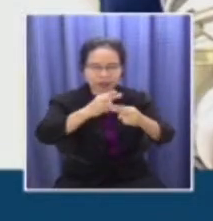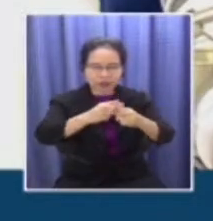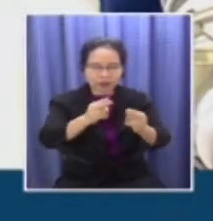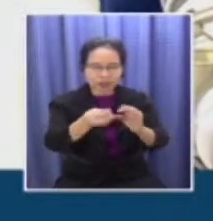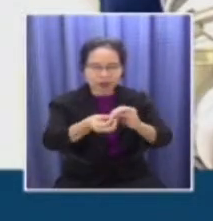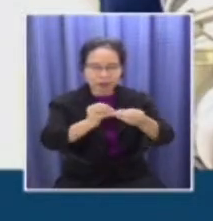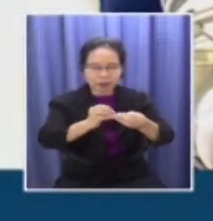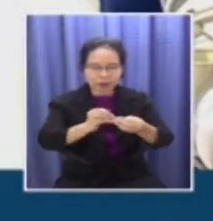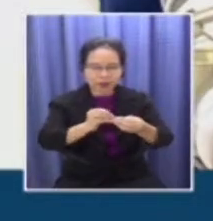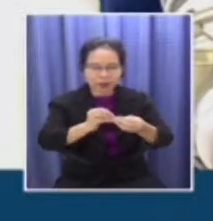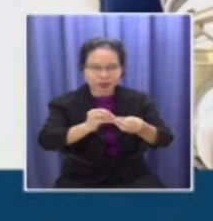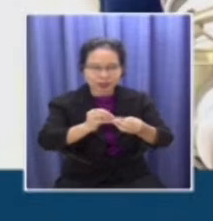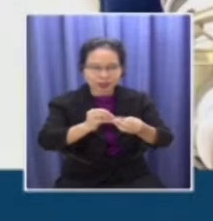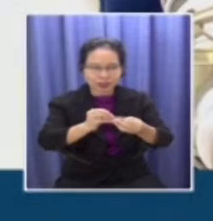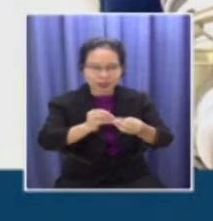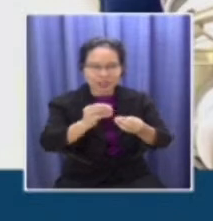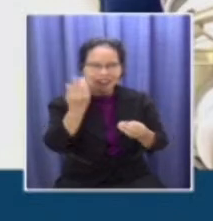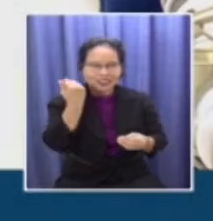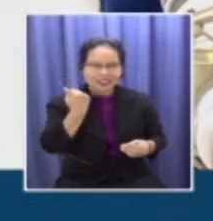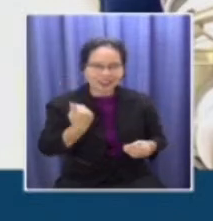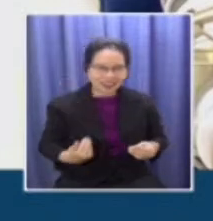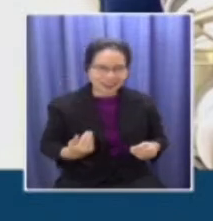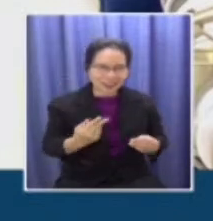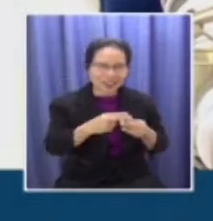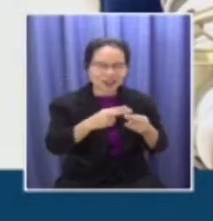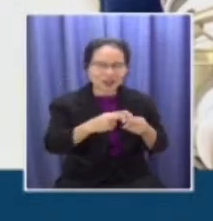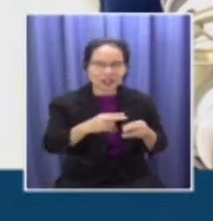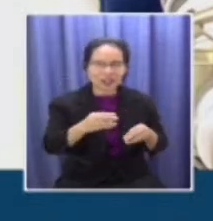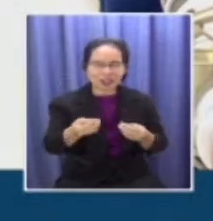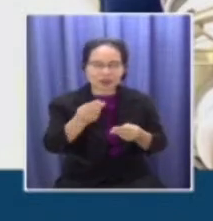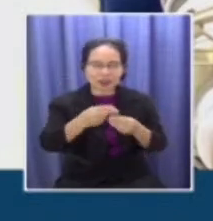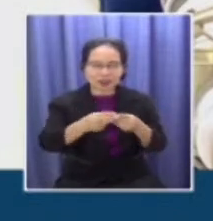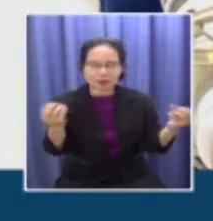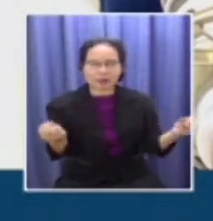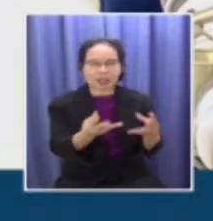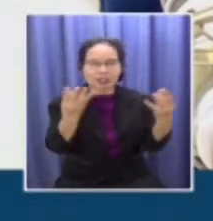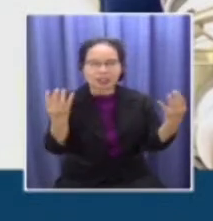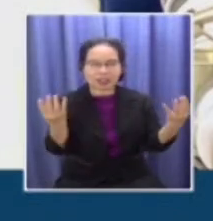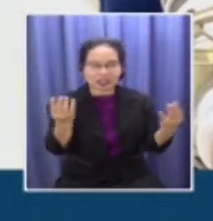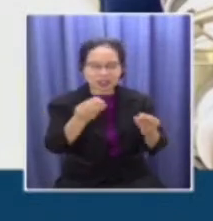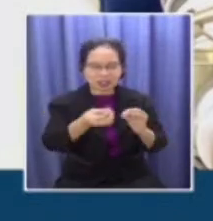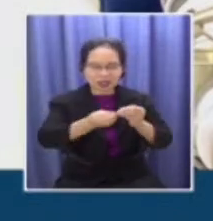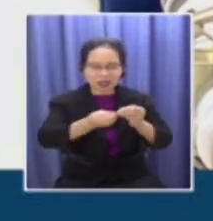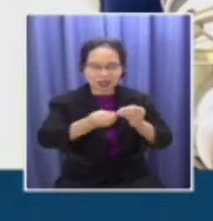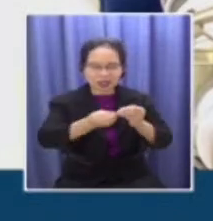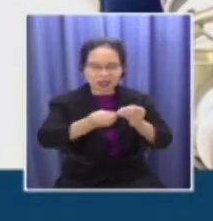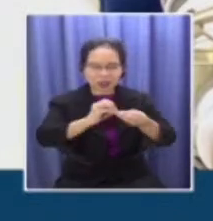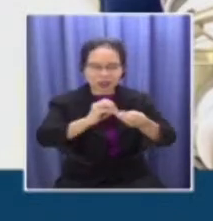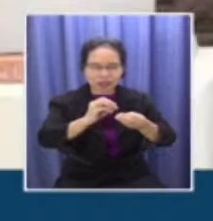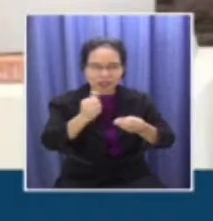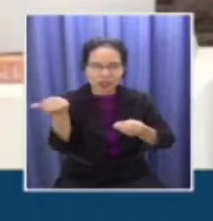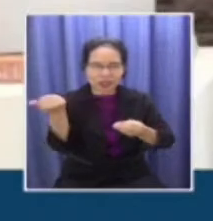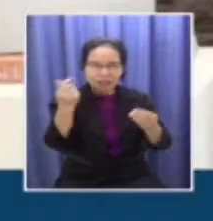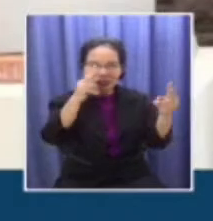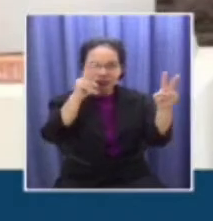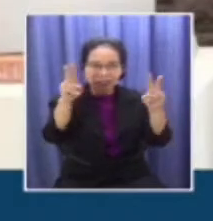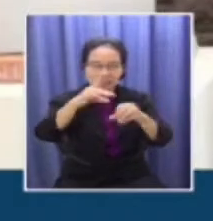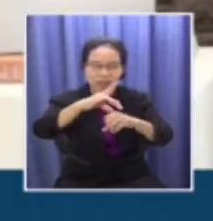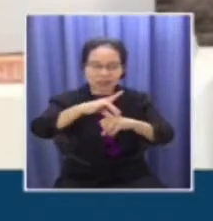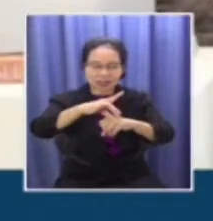numero na lang. Kinapos na sila sa pangalang ipapangalan sa dami. Numero na lang Yung isang